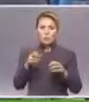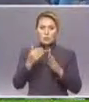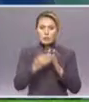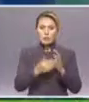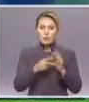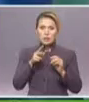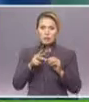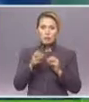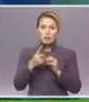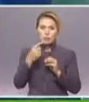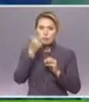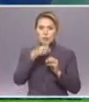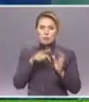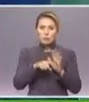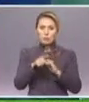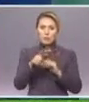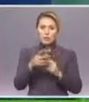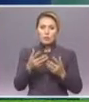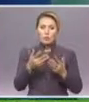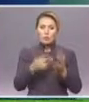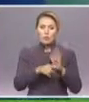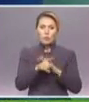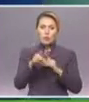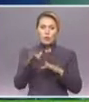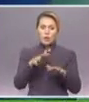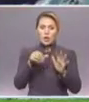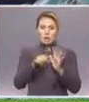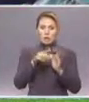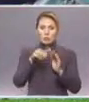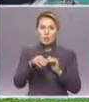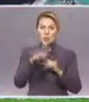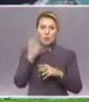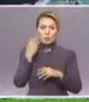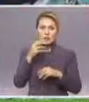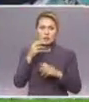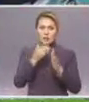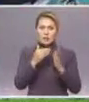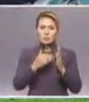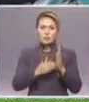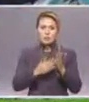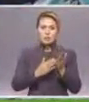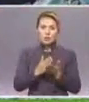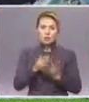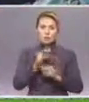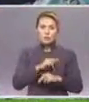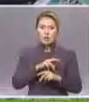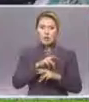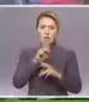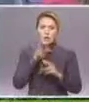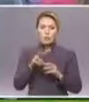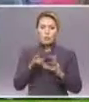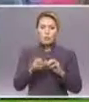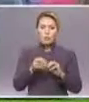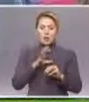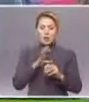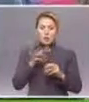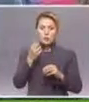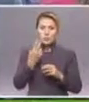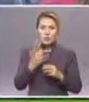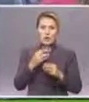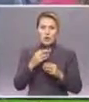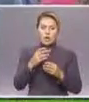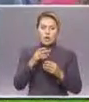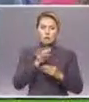бағдарлама 2011 жылдан бастап қолға алынған. Содан бері 6000-ға жуық алматылық бағдарлама аясында жұмыспен қамтылыпты. Ал әлеуметтік сала бойынша